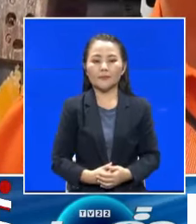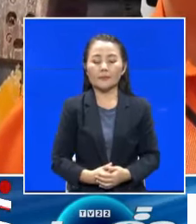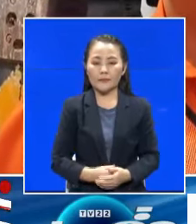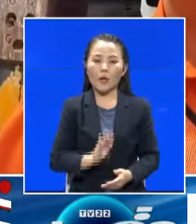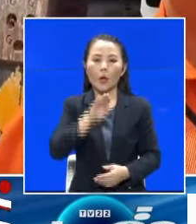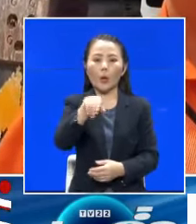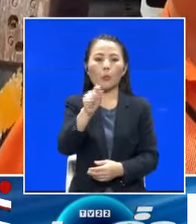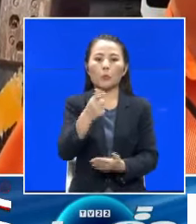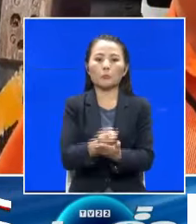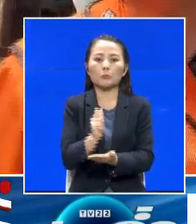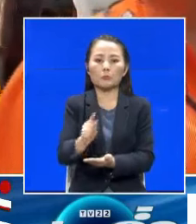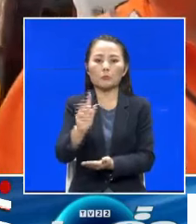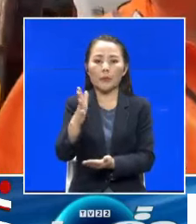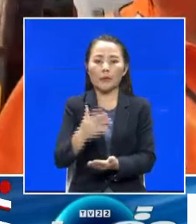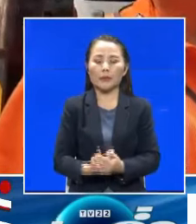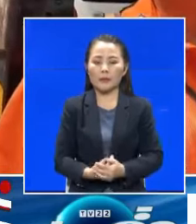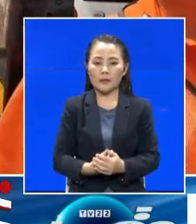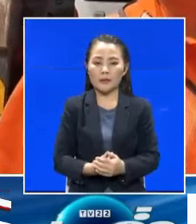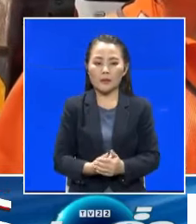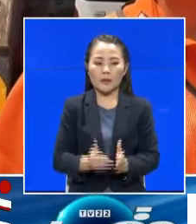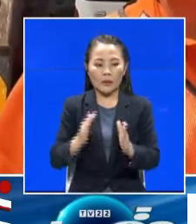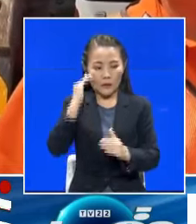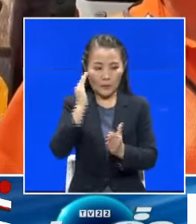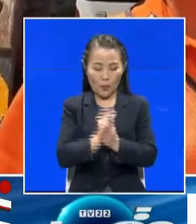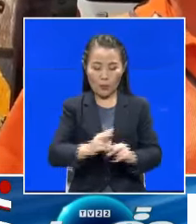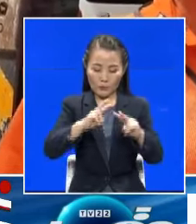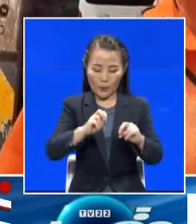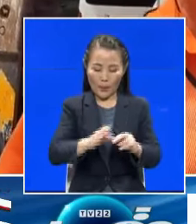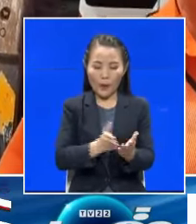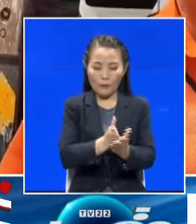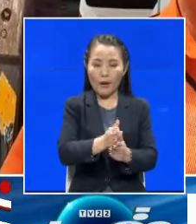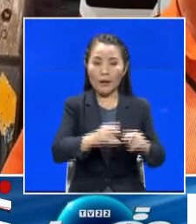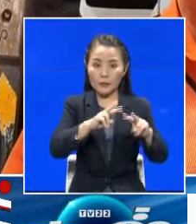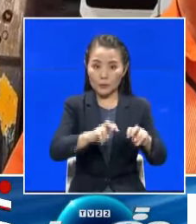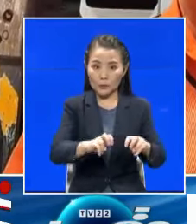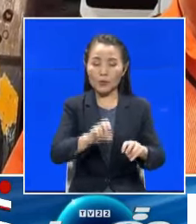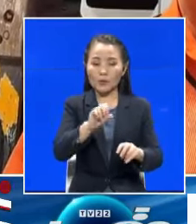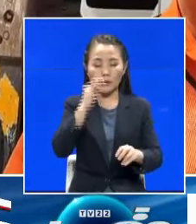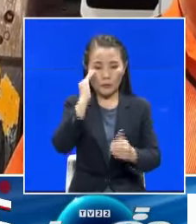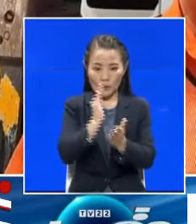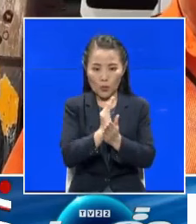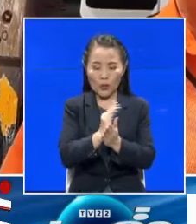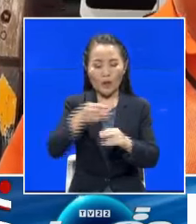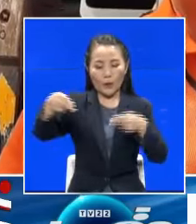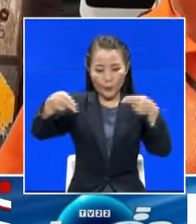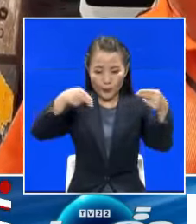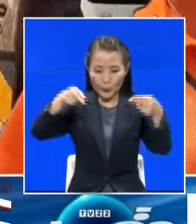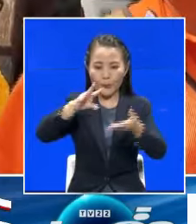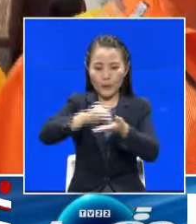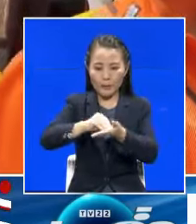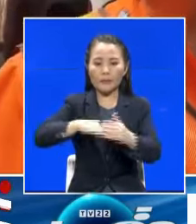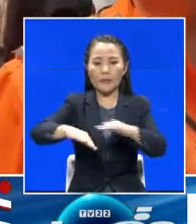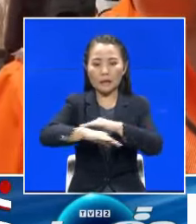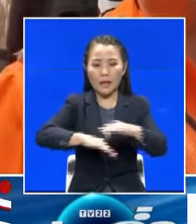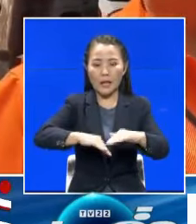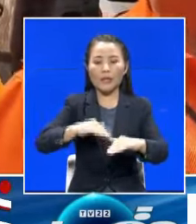าง ครับ และในเบื้องต้นนะคะพนักงานสอบสวนได้ประสานฝ่ายสืบสวนสน.บางเขนตรวจสอบภาพจากกล้องวงจรปิดรวมถึงติดต่อกับ